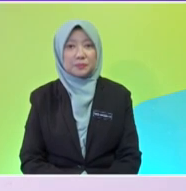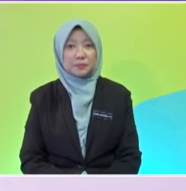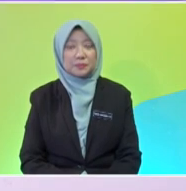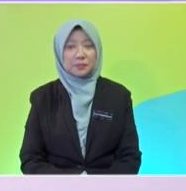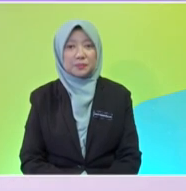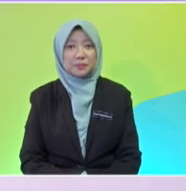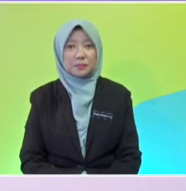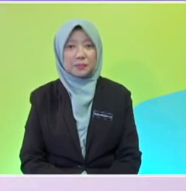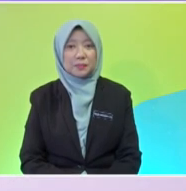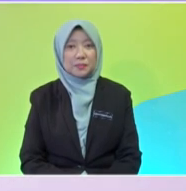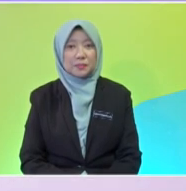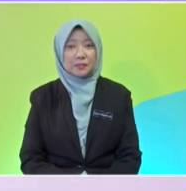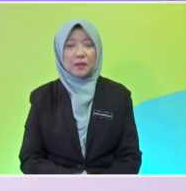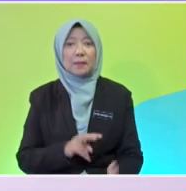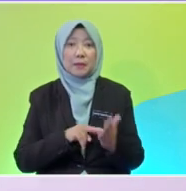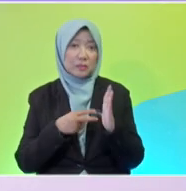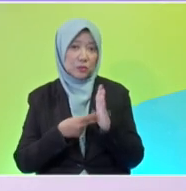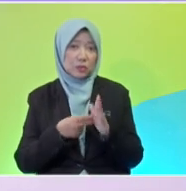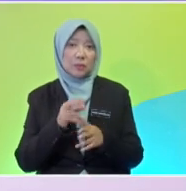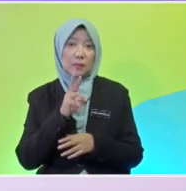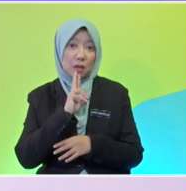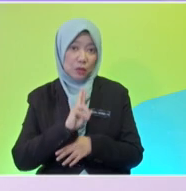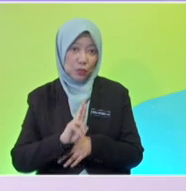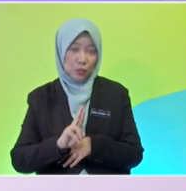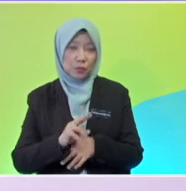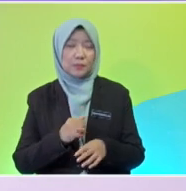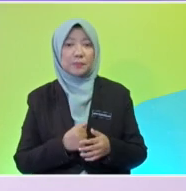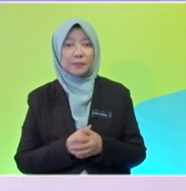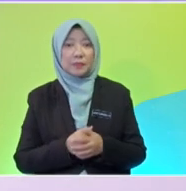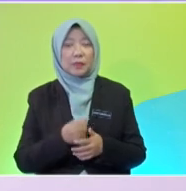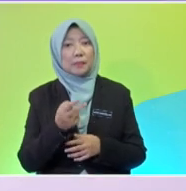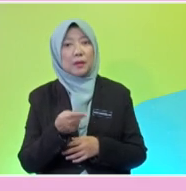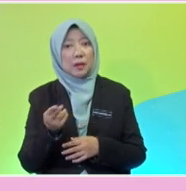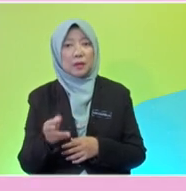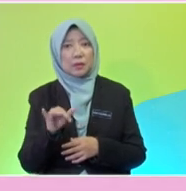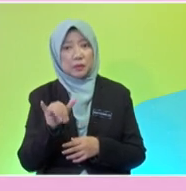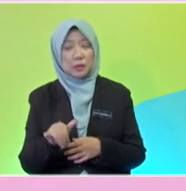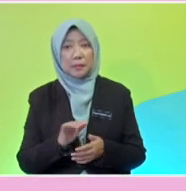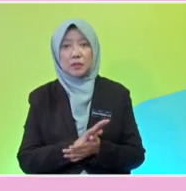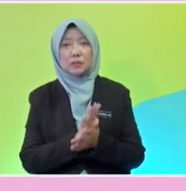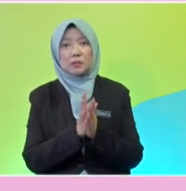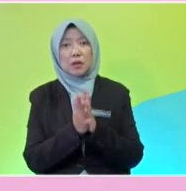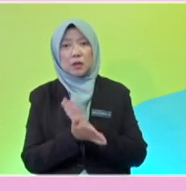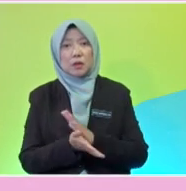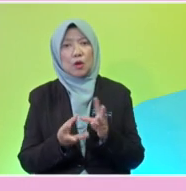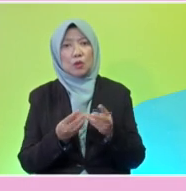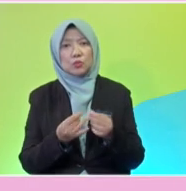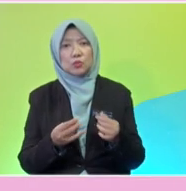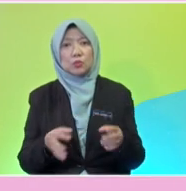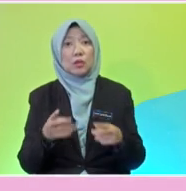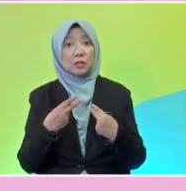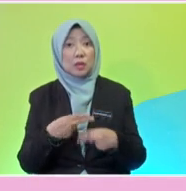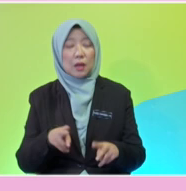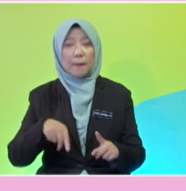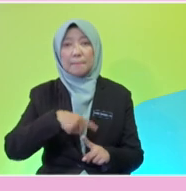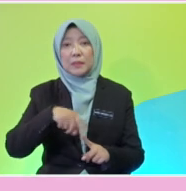kita lihat di sini maksud bahan larut Ila bahan yang menjadi hancur dan hilang apabila